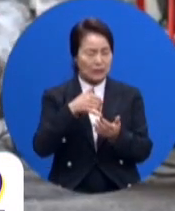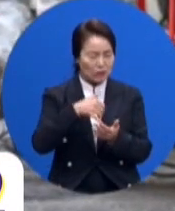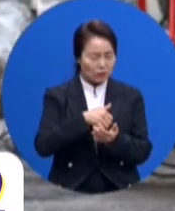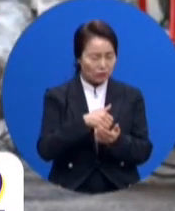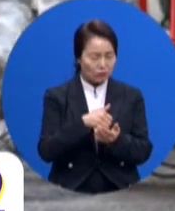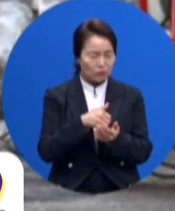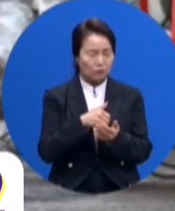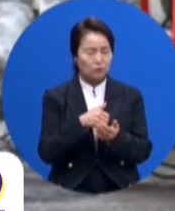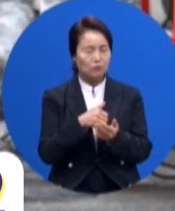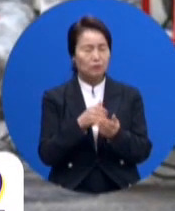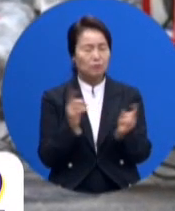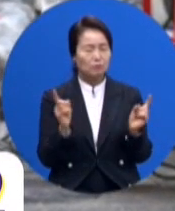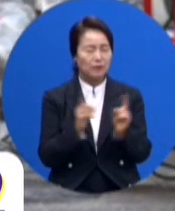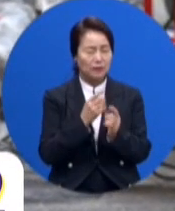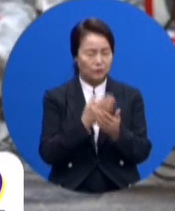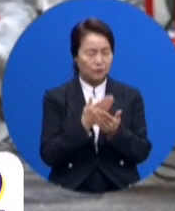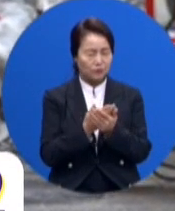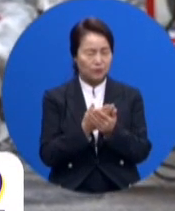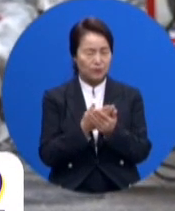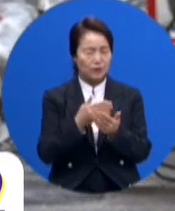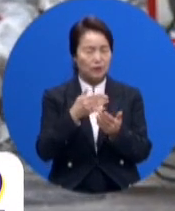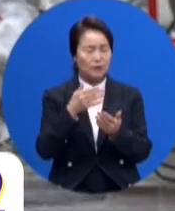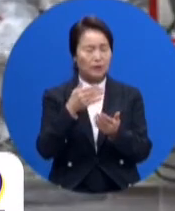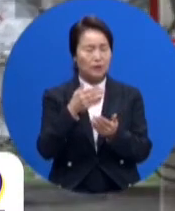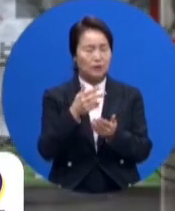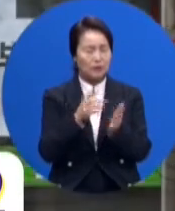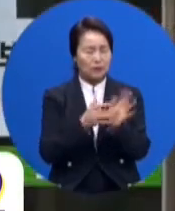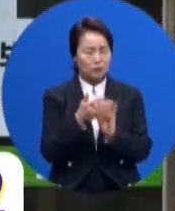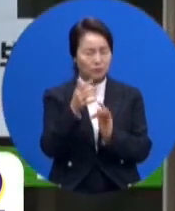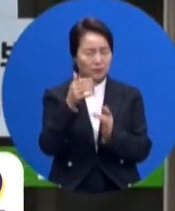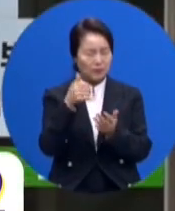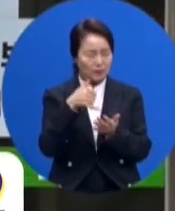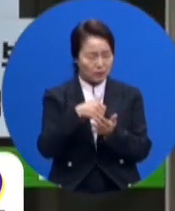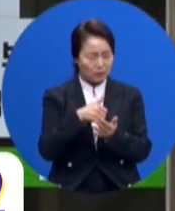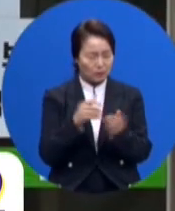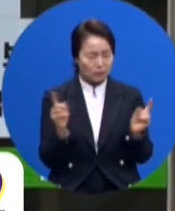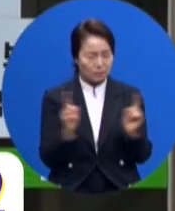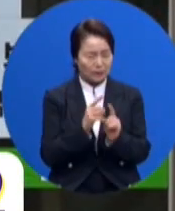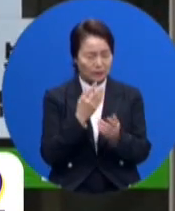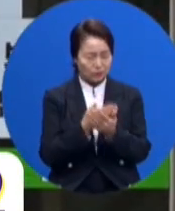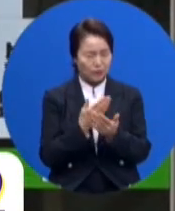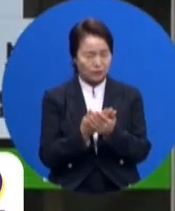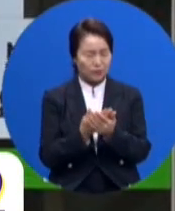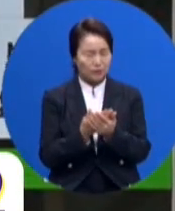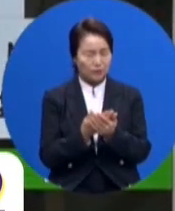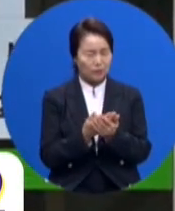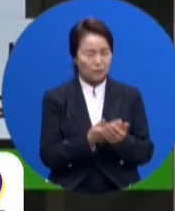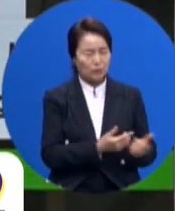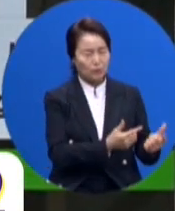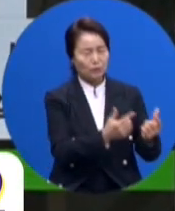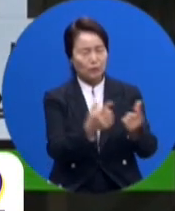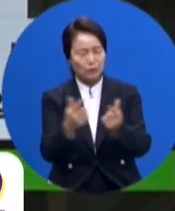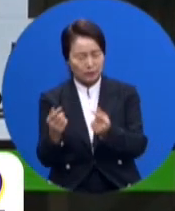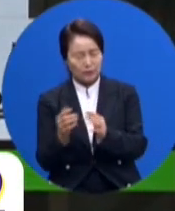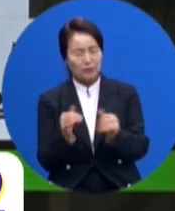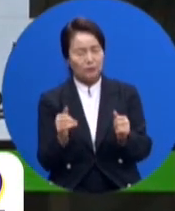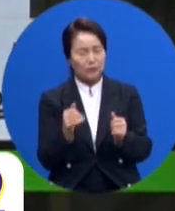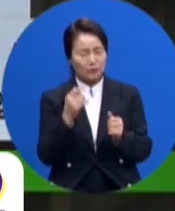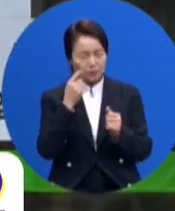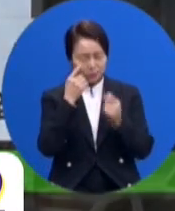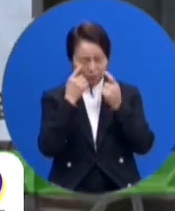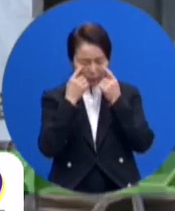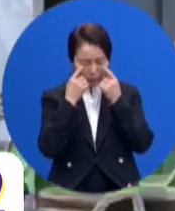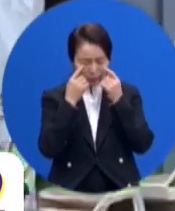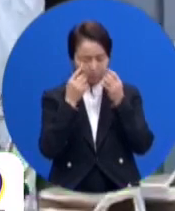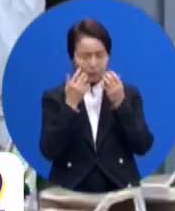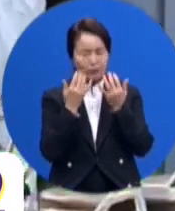그들을 보호해주시고 지켜주시고 아버지 우리 CTS의 대구지사에 있는 모든 직원들은 물론이지만 거기에 계신 모든 분들 항상 눈동자같이